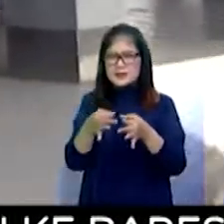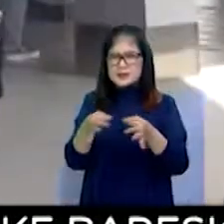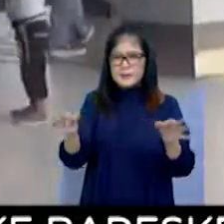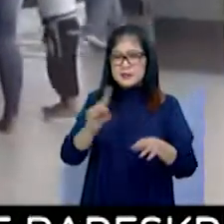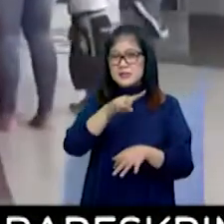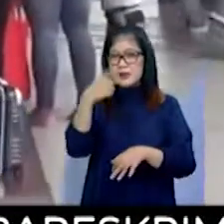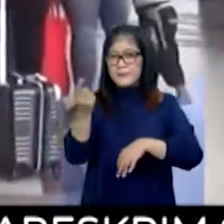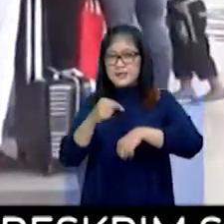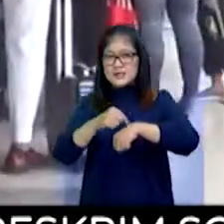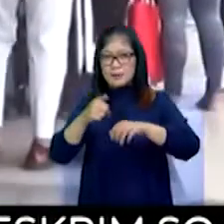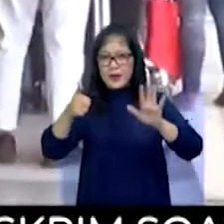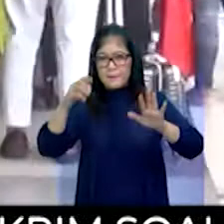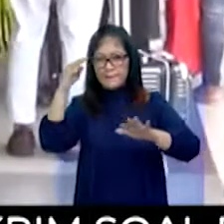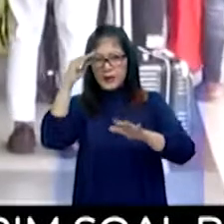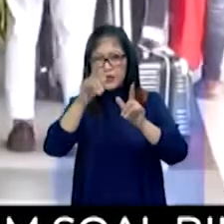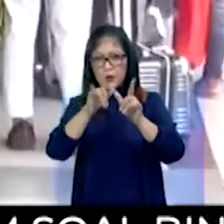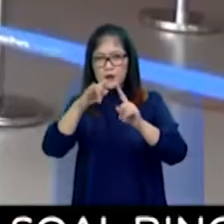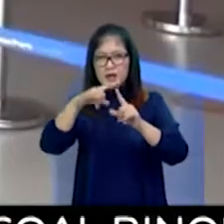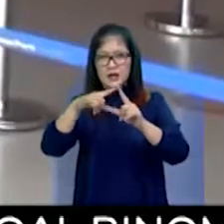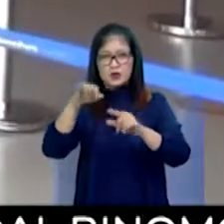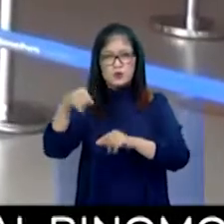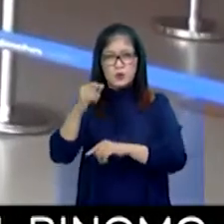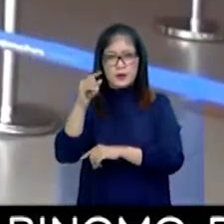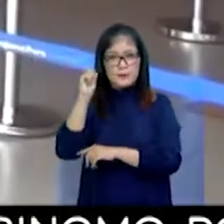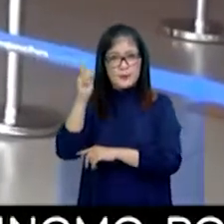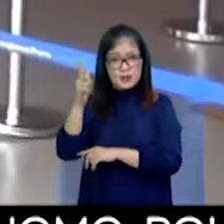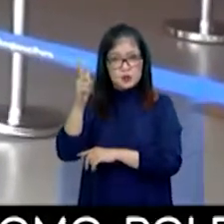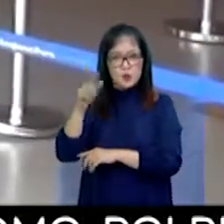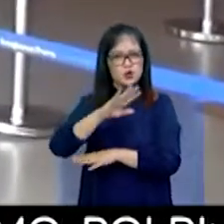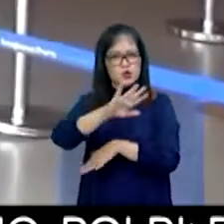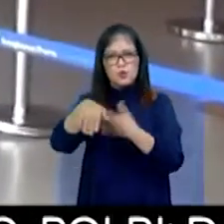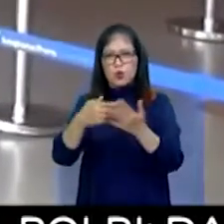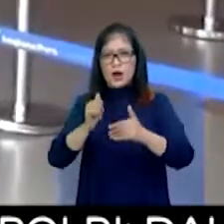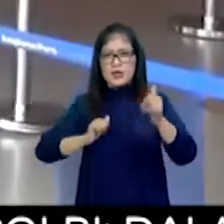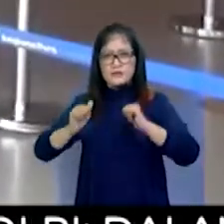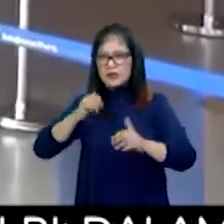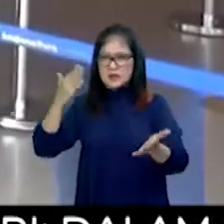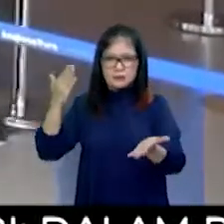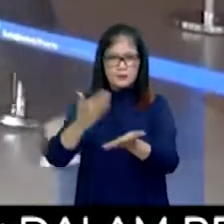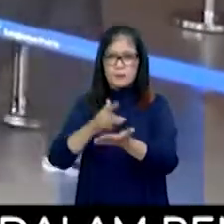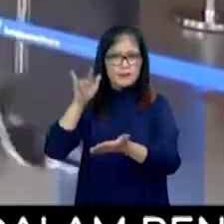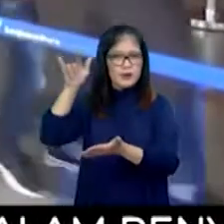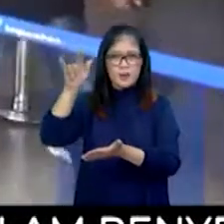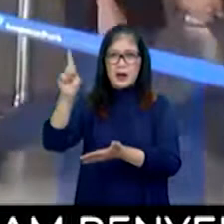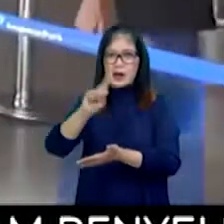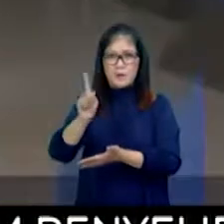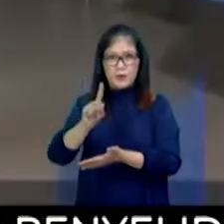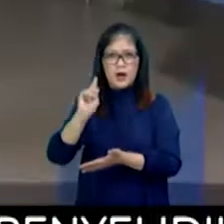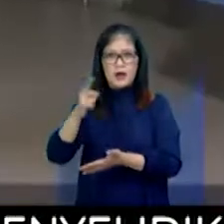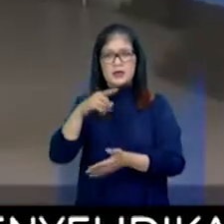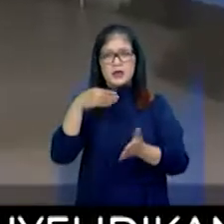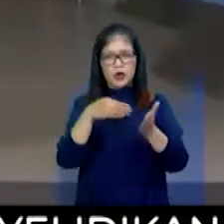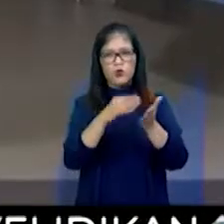Wita Jumat esok, seluruh aktivitas penerbangan dihentikan sebagai bentuk penghormatan terhadap umat Hindu yang melaksanakan catur berata